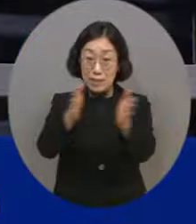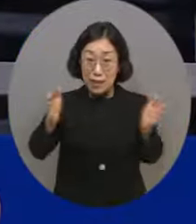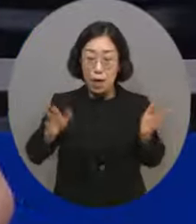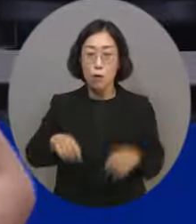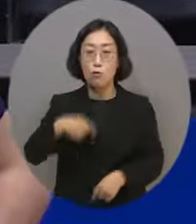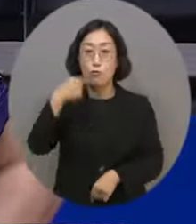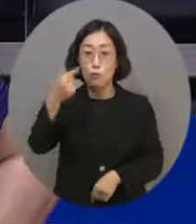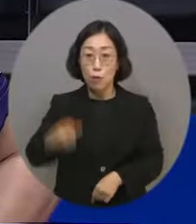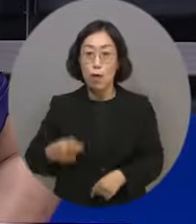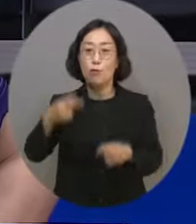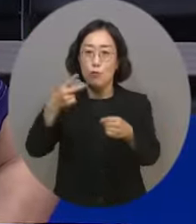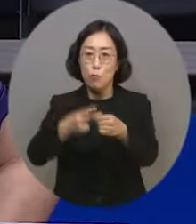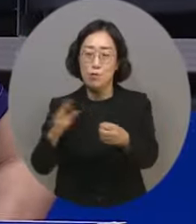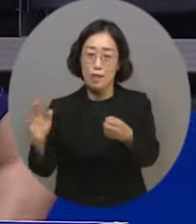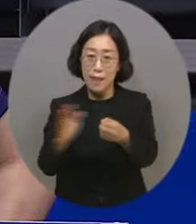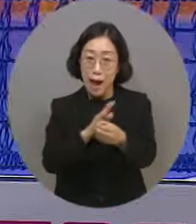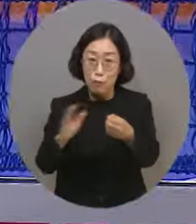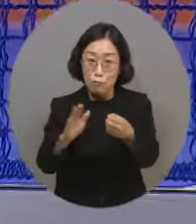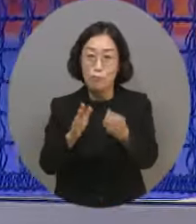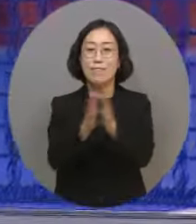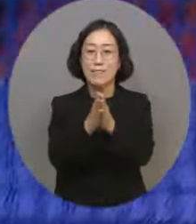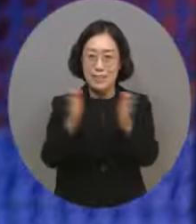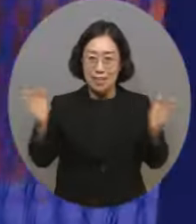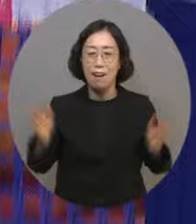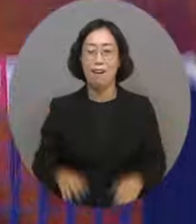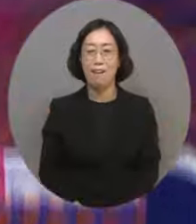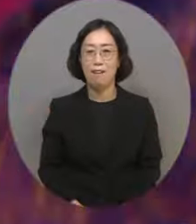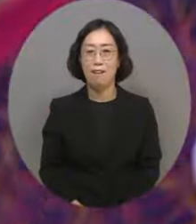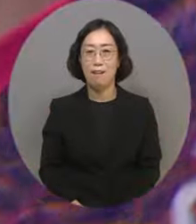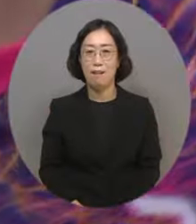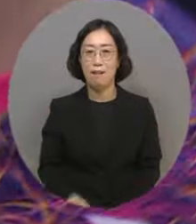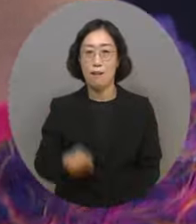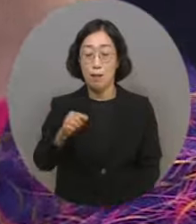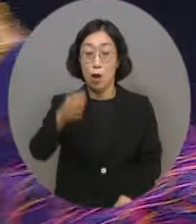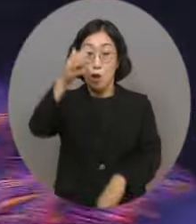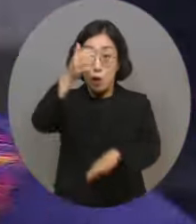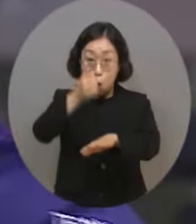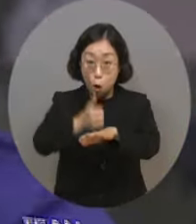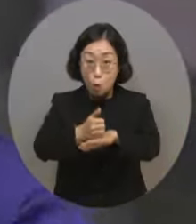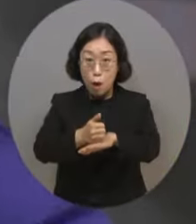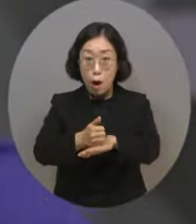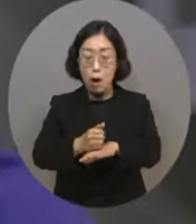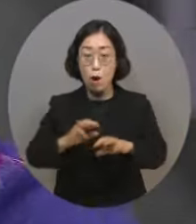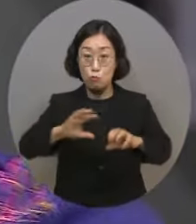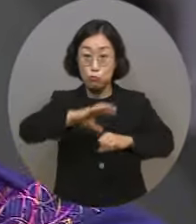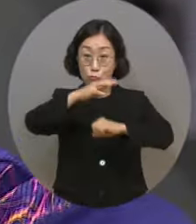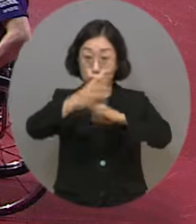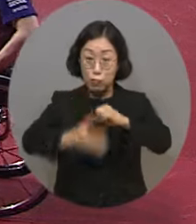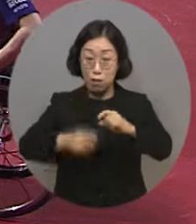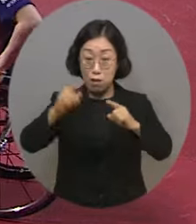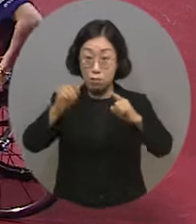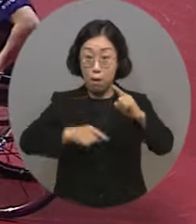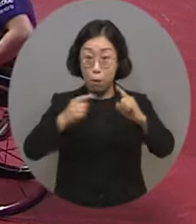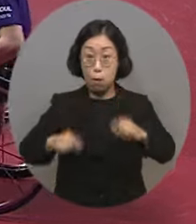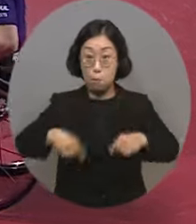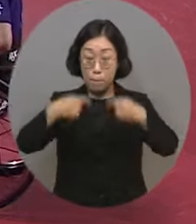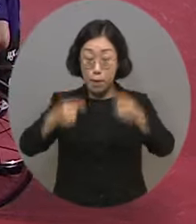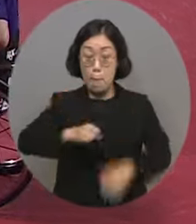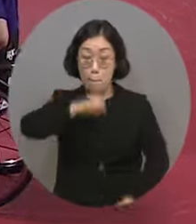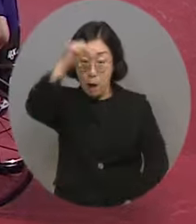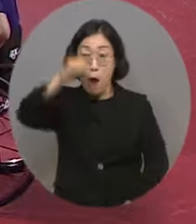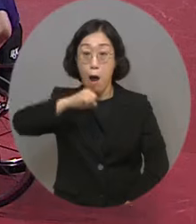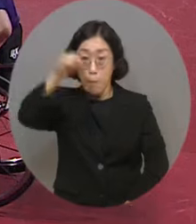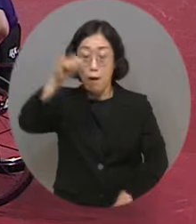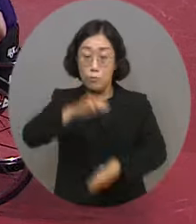이후 새롭게 탁구의 매력에 빠지게 됐습니다. 그리고 그 결과는 국제대회 성과로 이어지며 새롭게